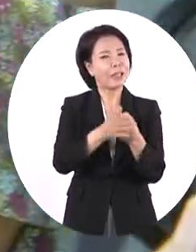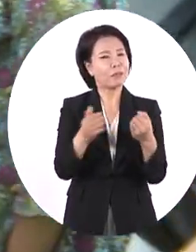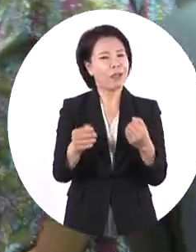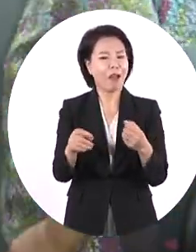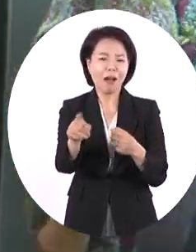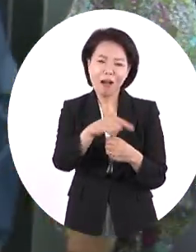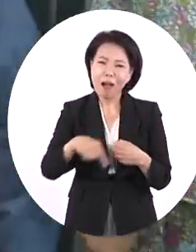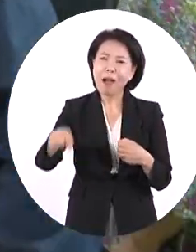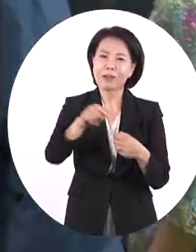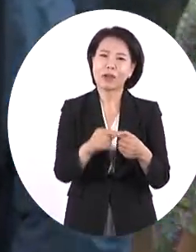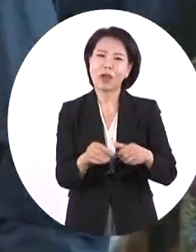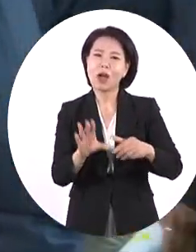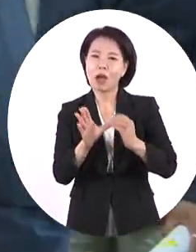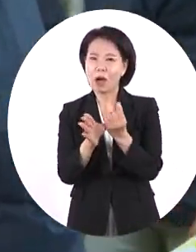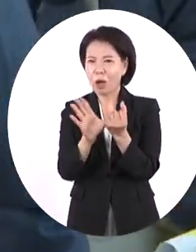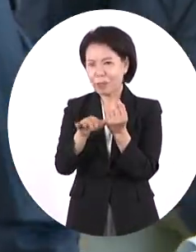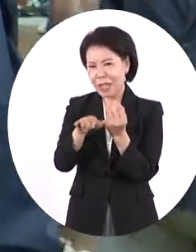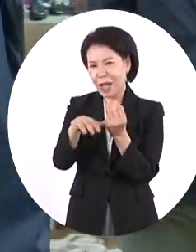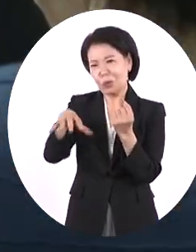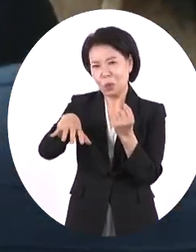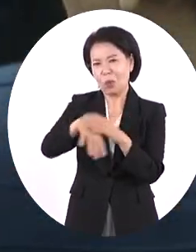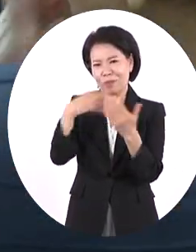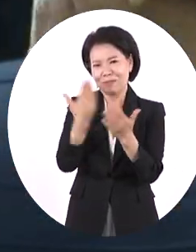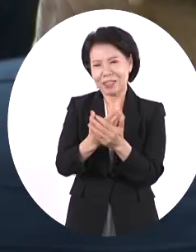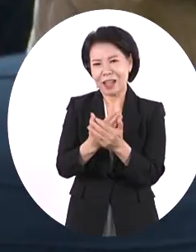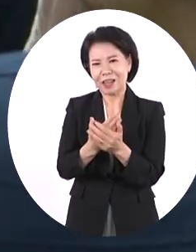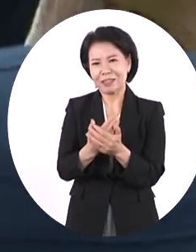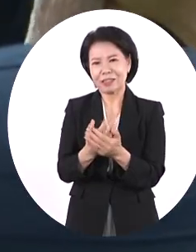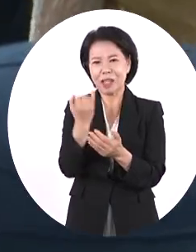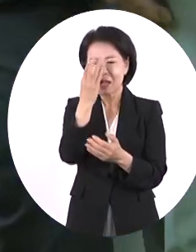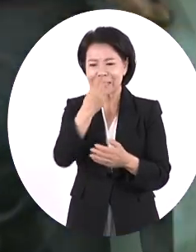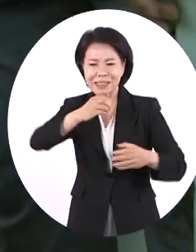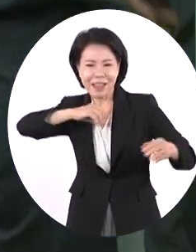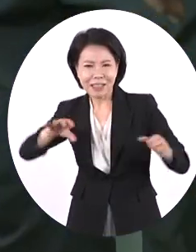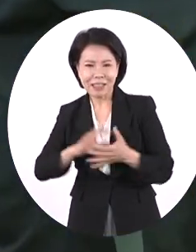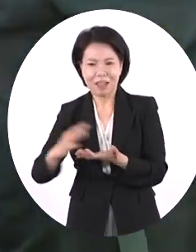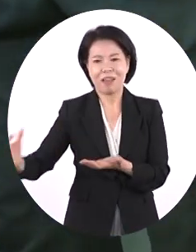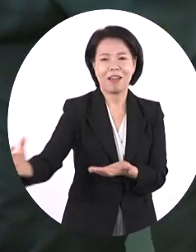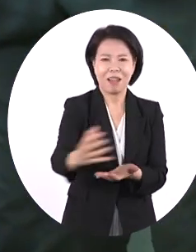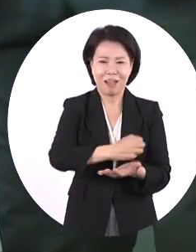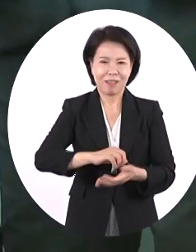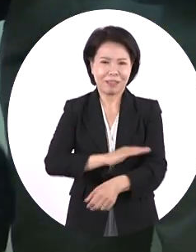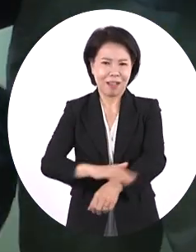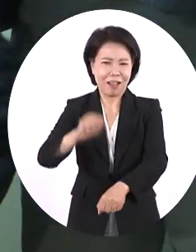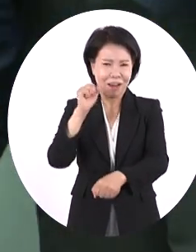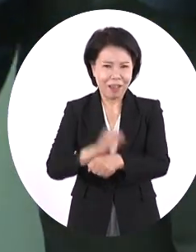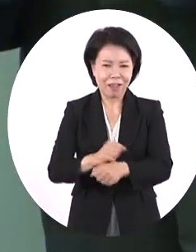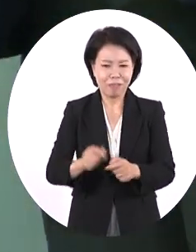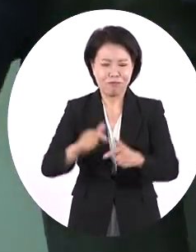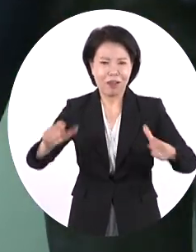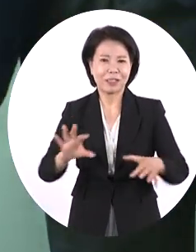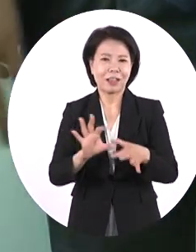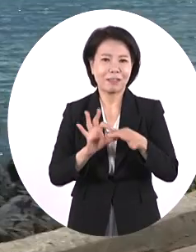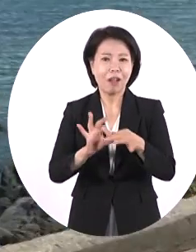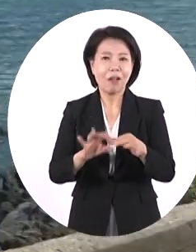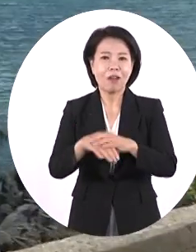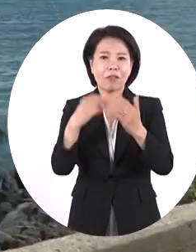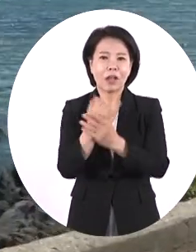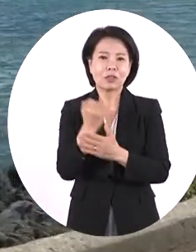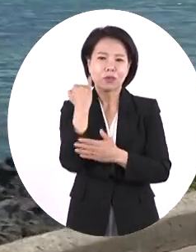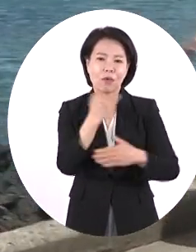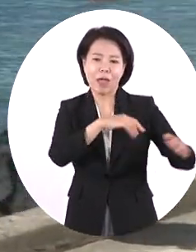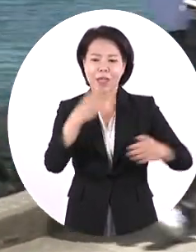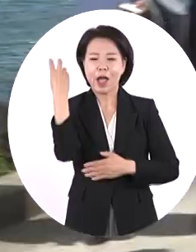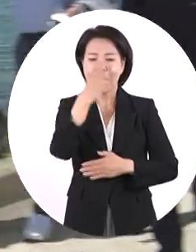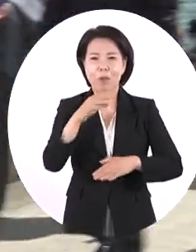쉬운 도서지역인 비양도였는데요. 폐허구 수거체계 강화, 제주 플로깅 앱 확산 등을 통해